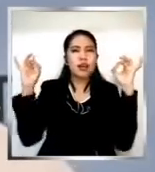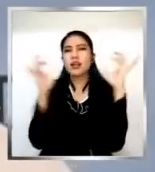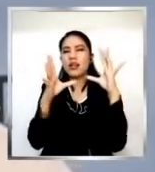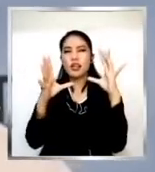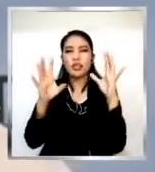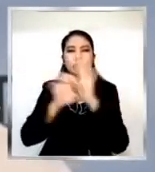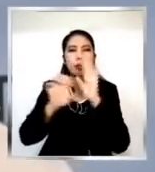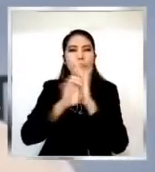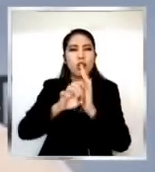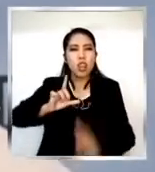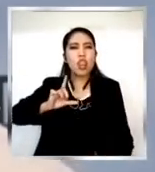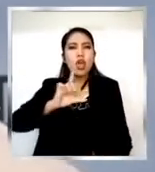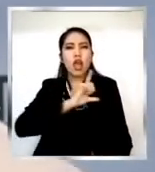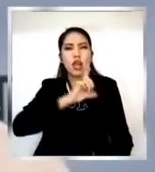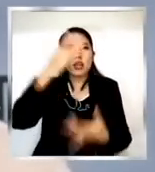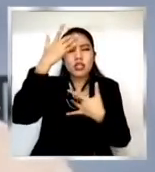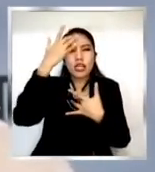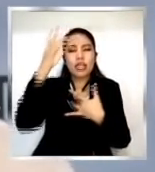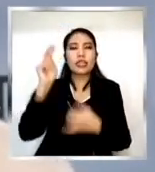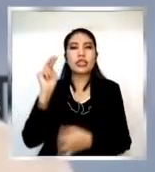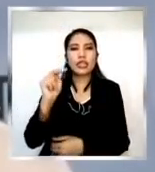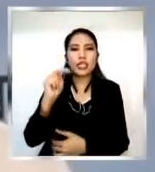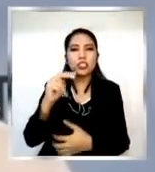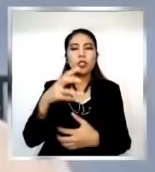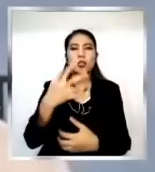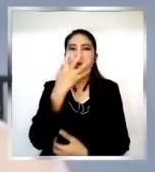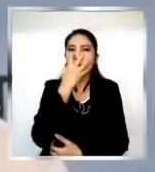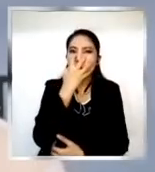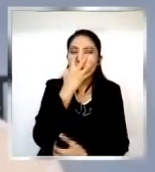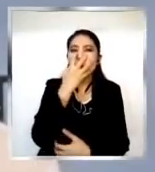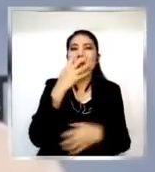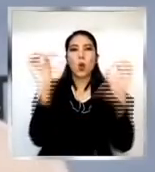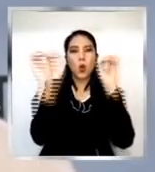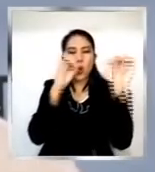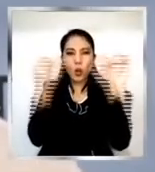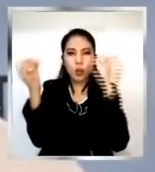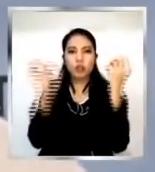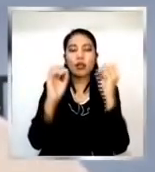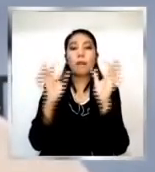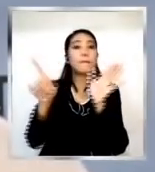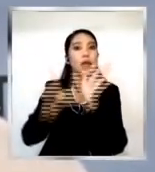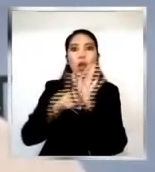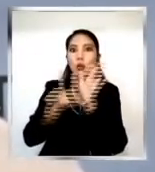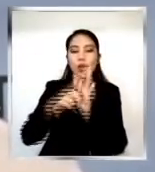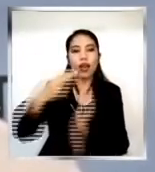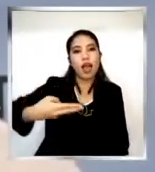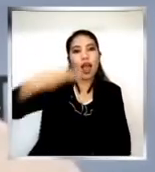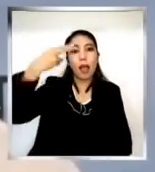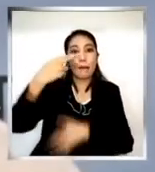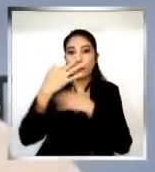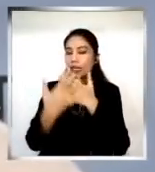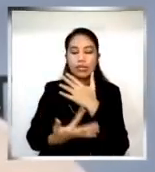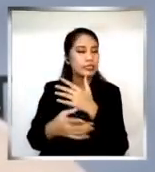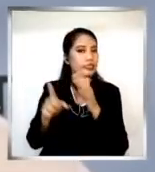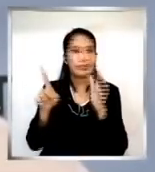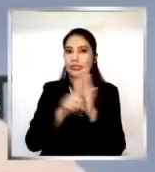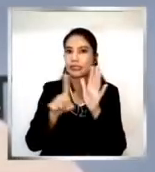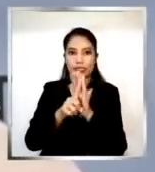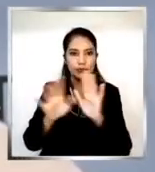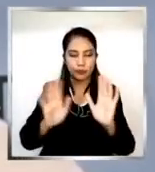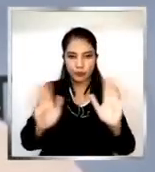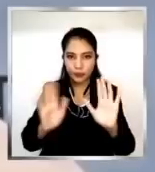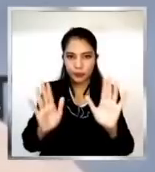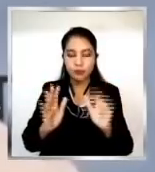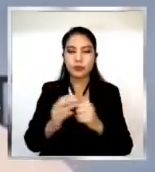kailangan ng oxygen. Hindi yan pwede. Bawal ito sa merong high blood. Bawal siya sa mga umiinom ng ibang klaseng